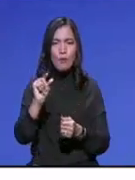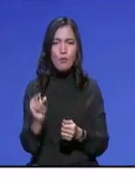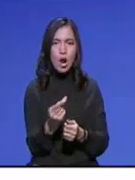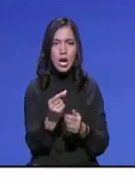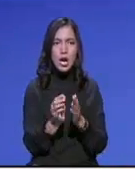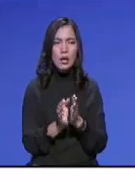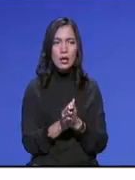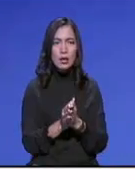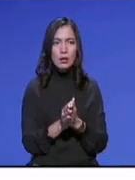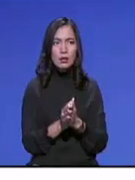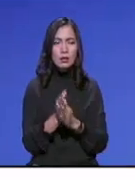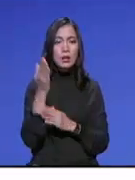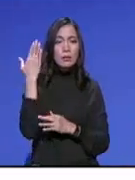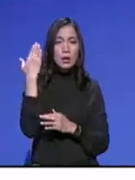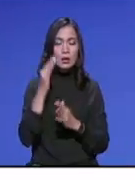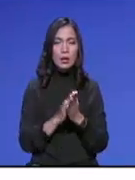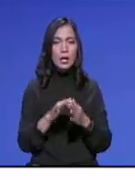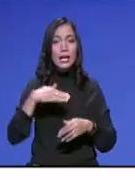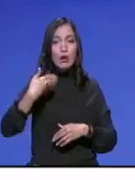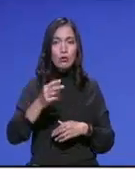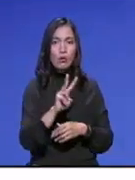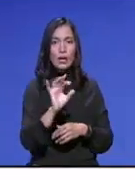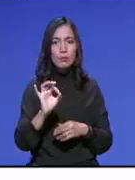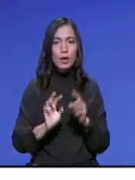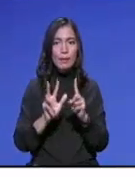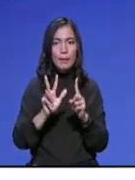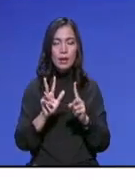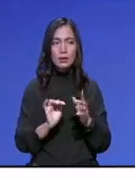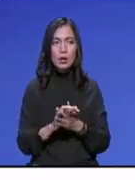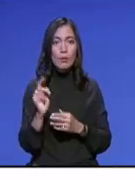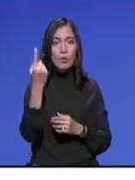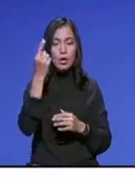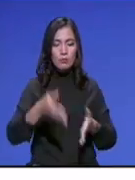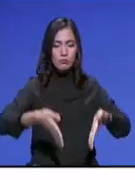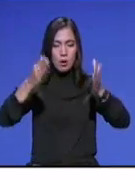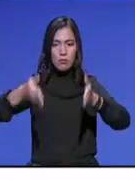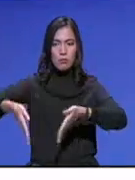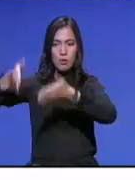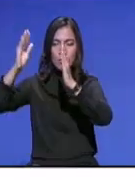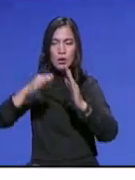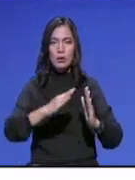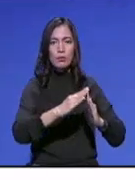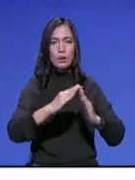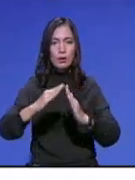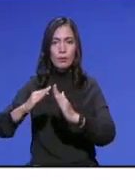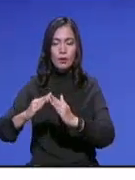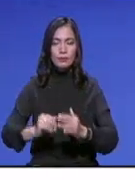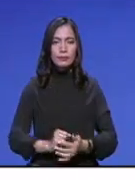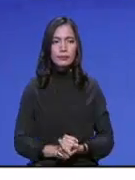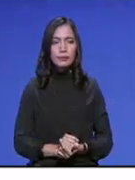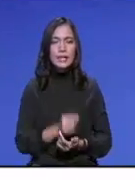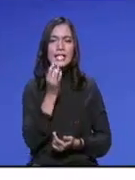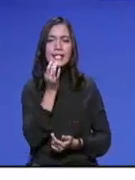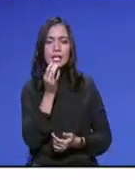2018. Sebelum penyegelan, pengembang terlanjur mendirikan bangunan mulai dari kantor hingga kawasan perumahan. Padahal belum ada